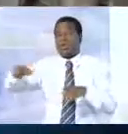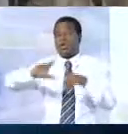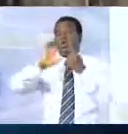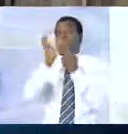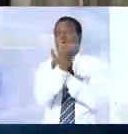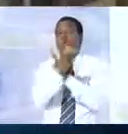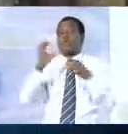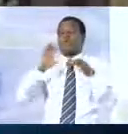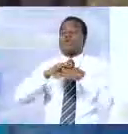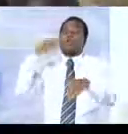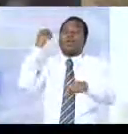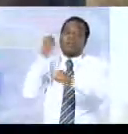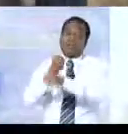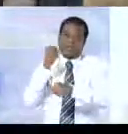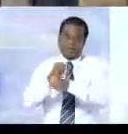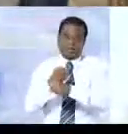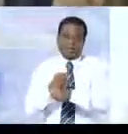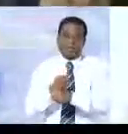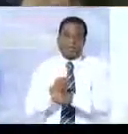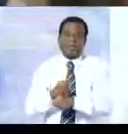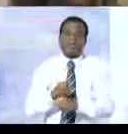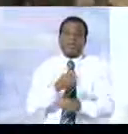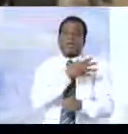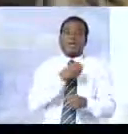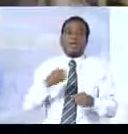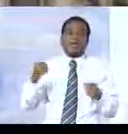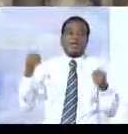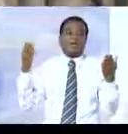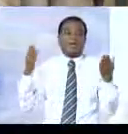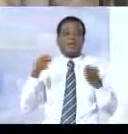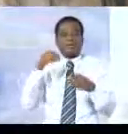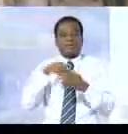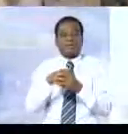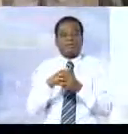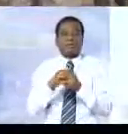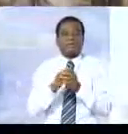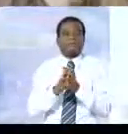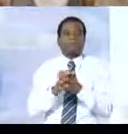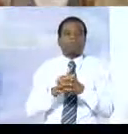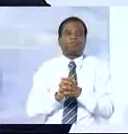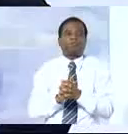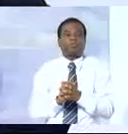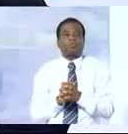les états généraux des forêts ivoiriennes qu'il espère tenir dans de brefs délais.